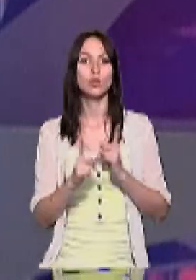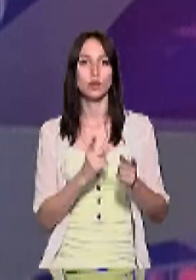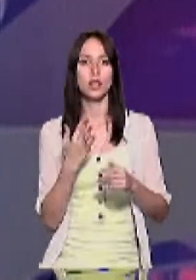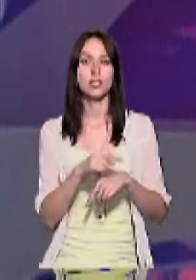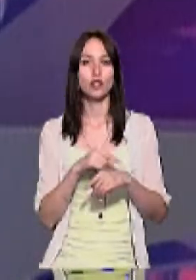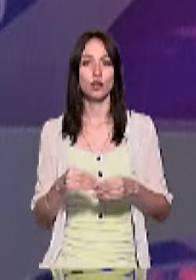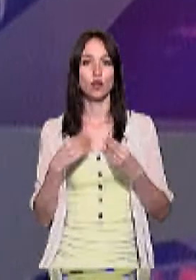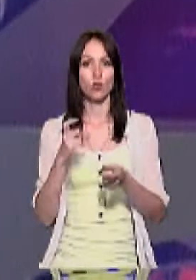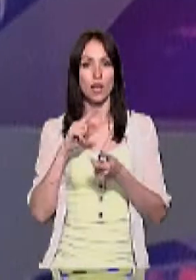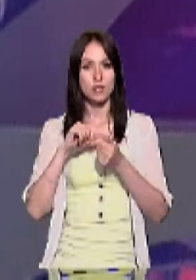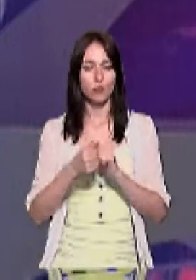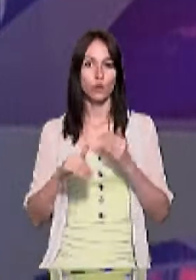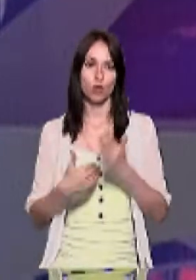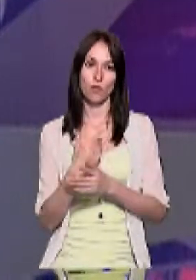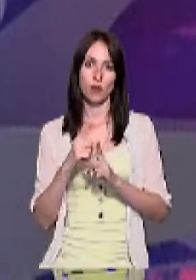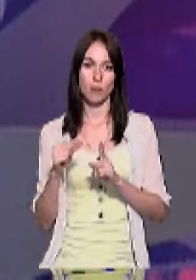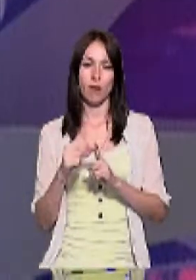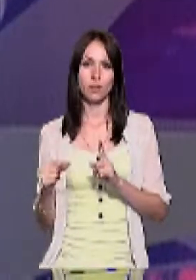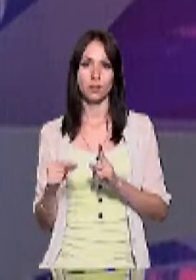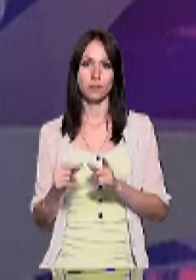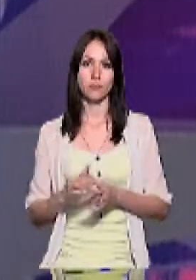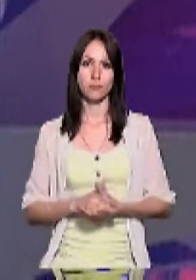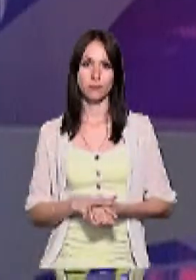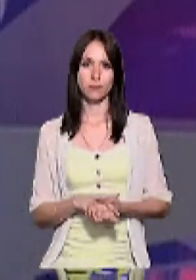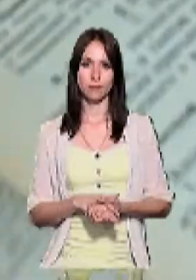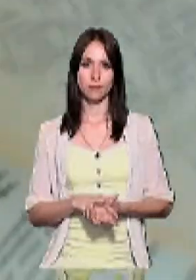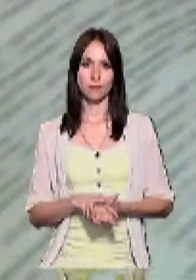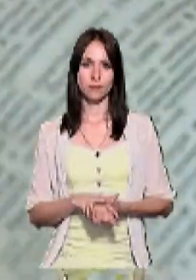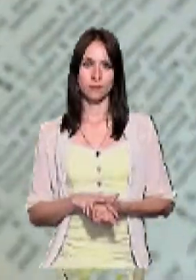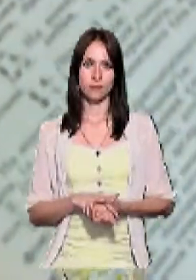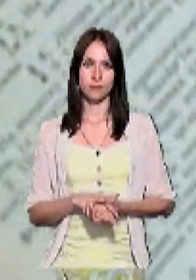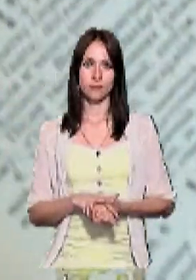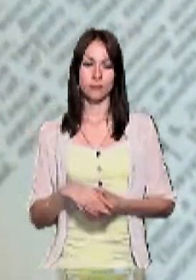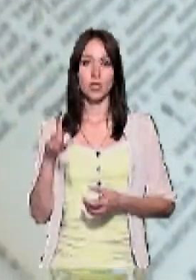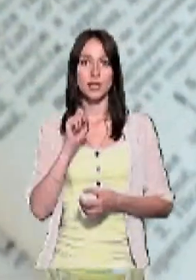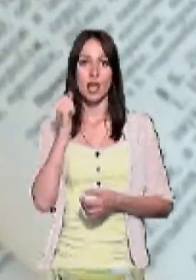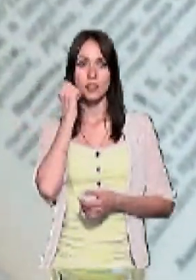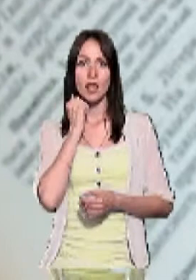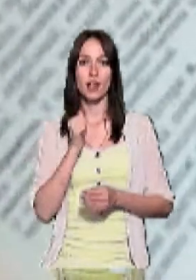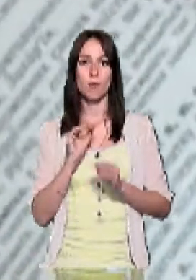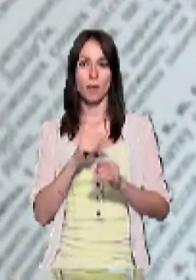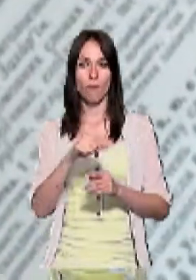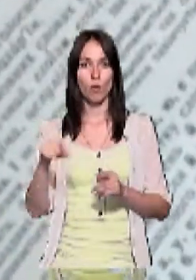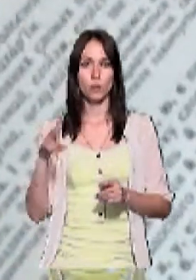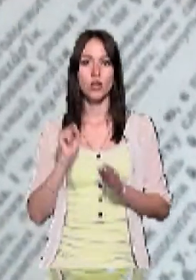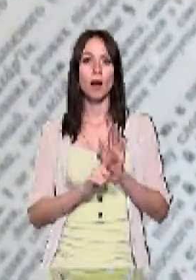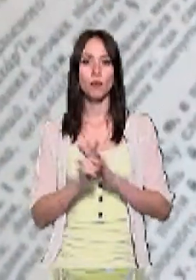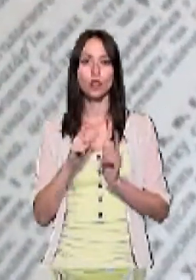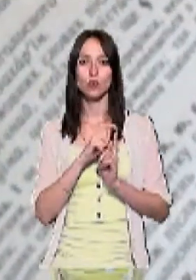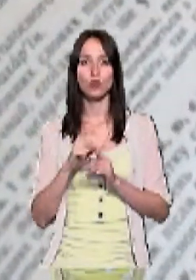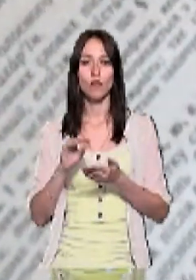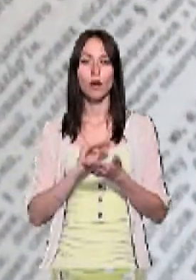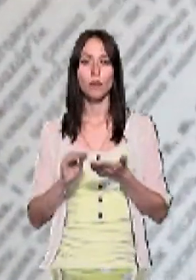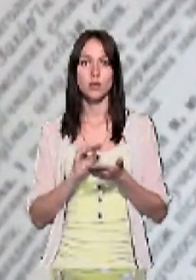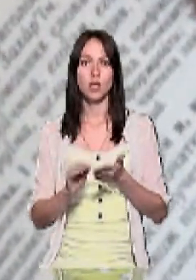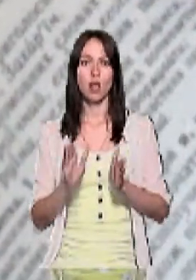часу дають на засвоєння нових правил. Альона Рязанцева розповість. За старим правописом на початку слова писали тільки «і», а